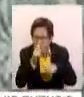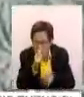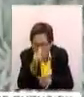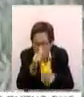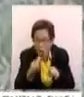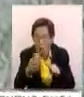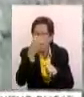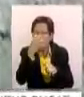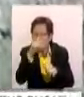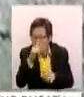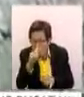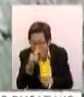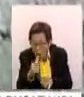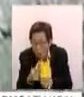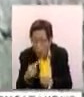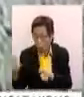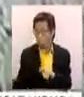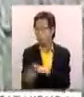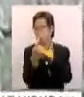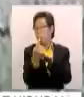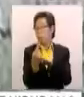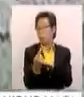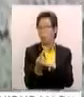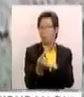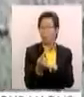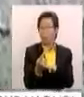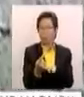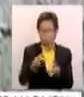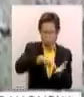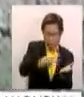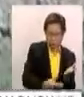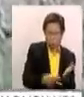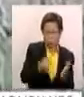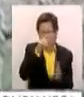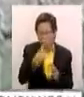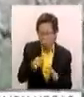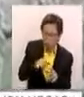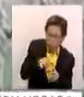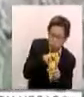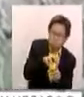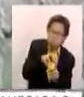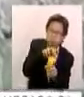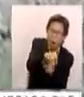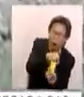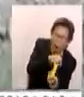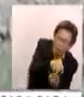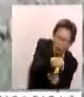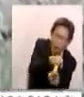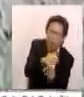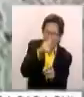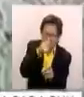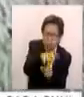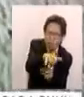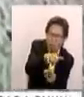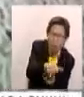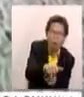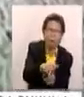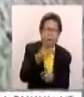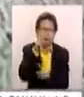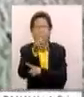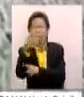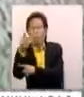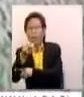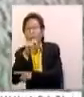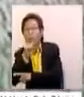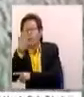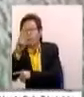muncul secara tiba-tiba. Selepas terjatuh, haiwan tersebut terus menyerang mereka. Melihat kejadian itu, Wan Idris Wan Ismail,